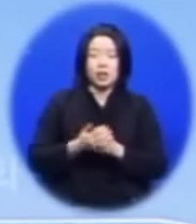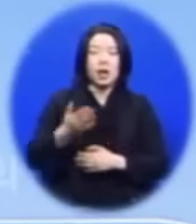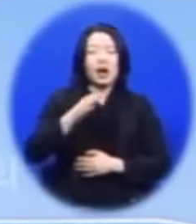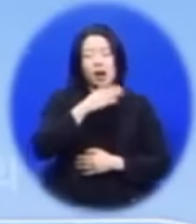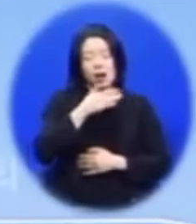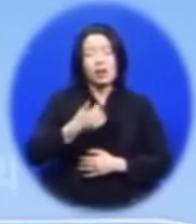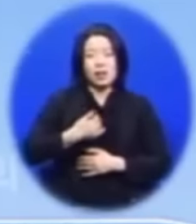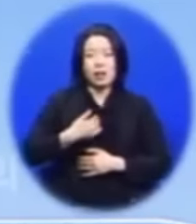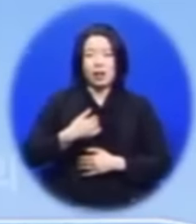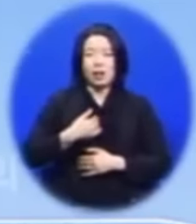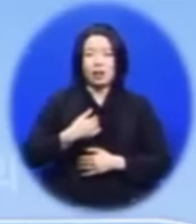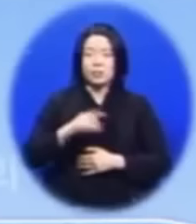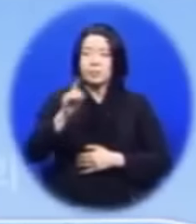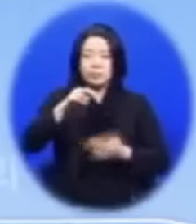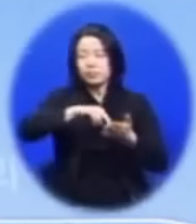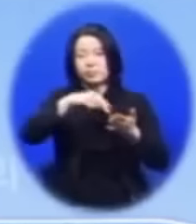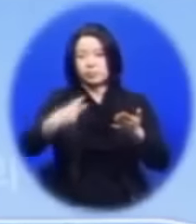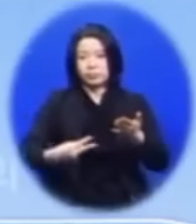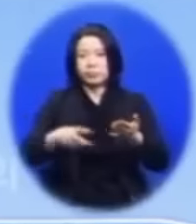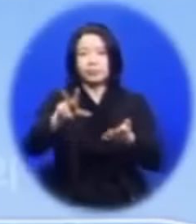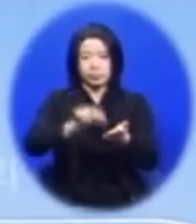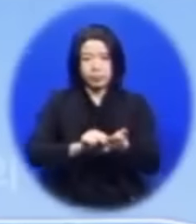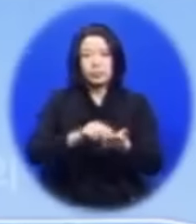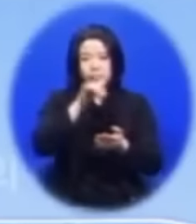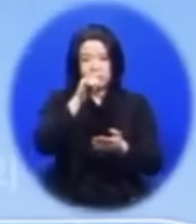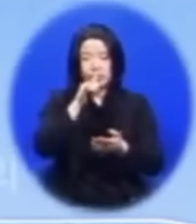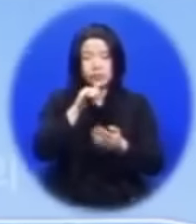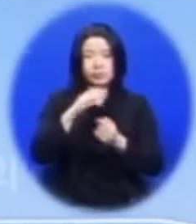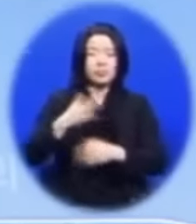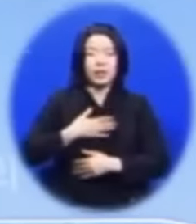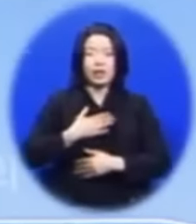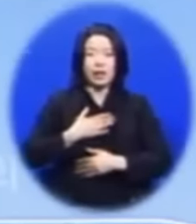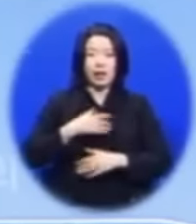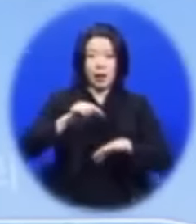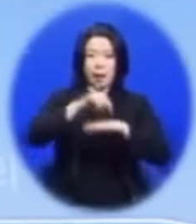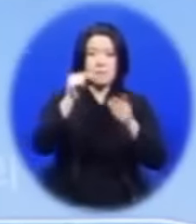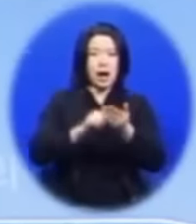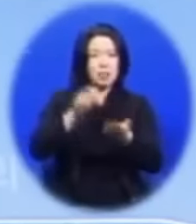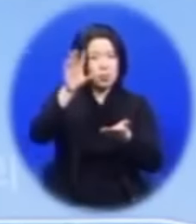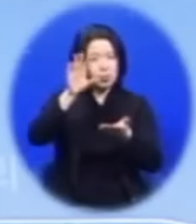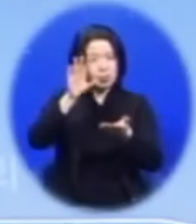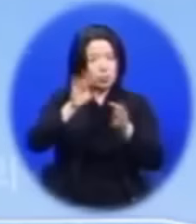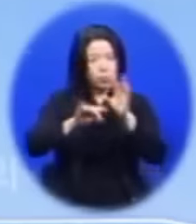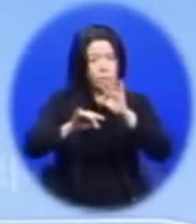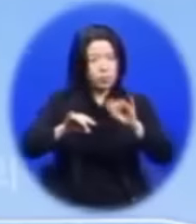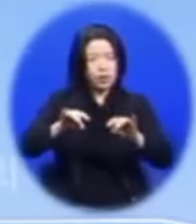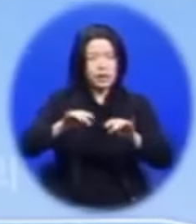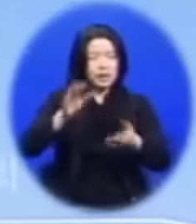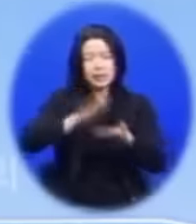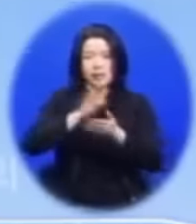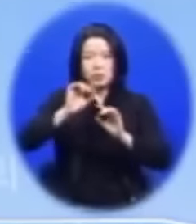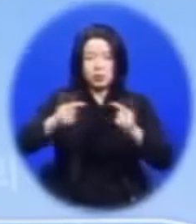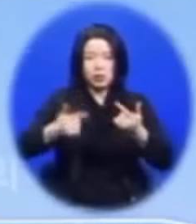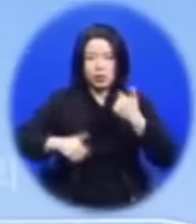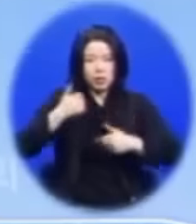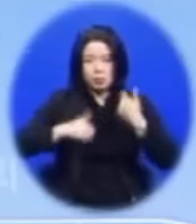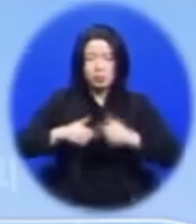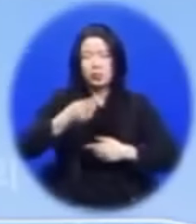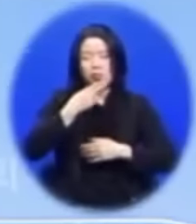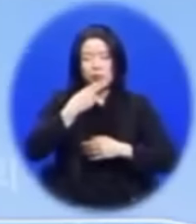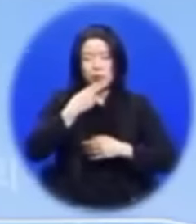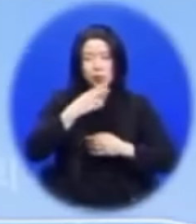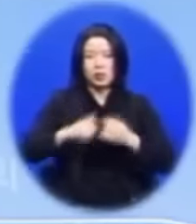어디사 떨어졌구나 문제가 있구나 내가 마음이 식어 버렸어요 사랑도 없고 기쁨도 없고